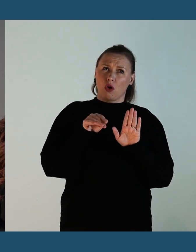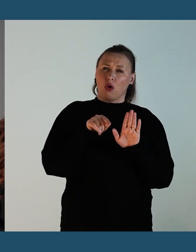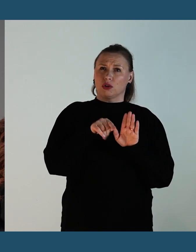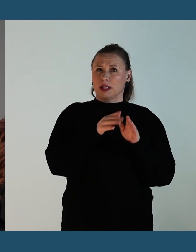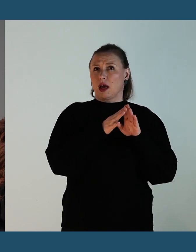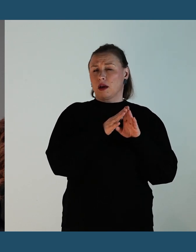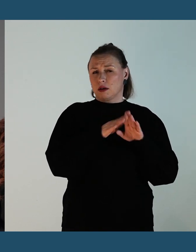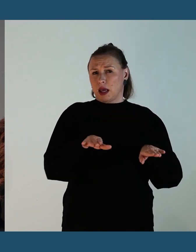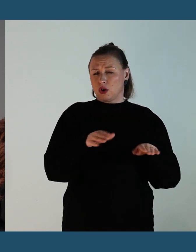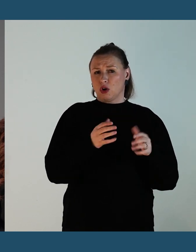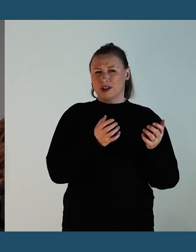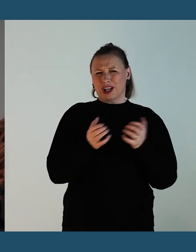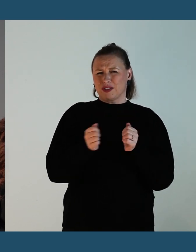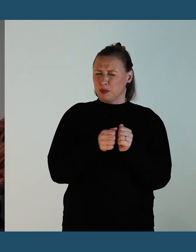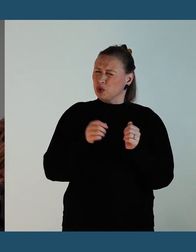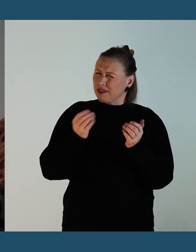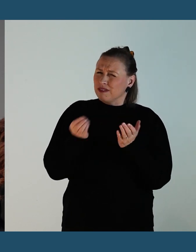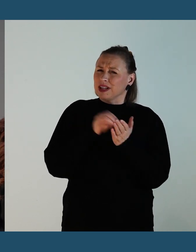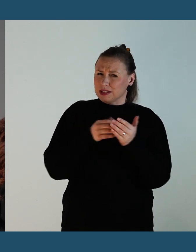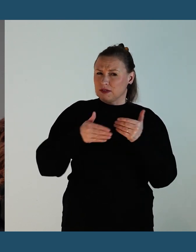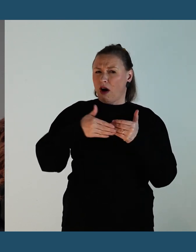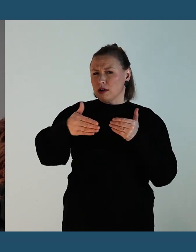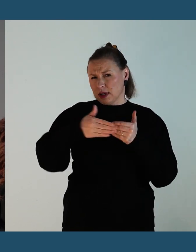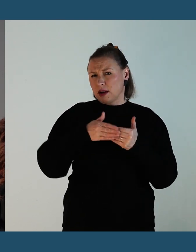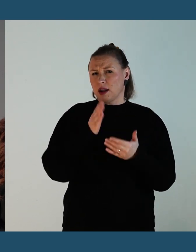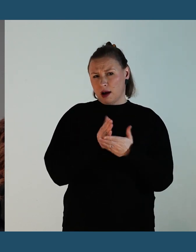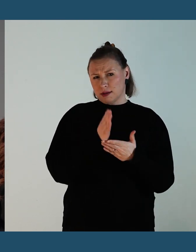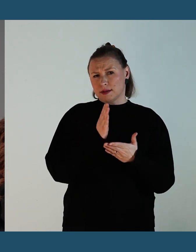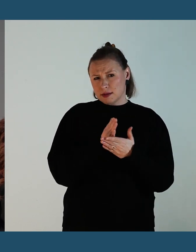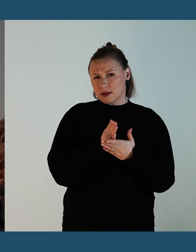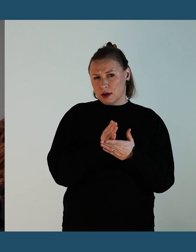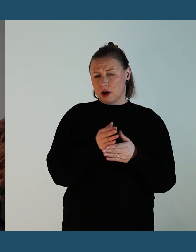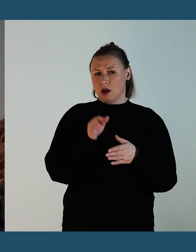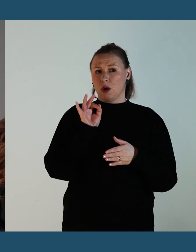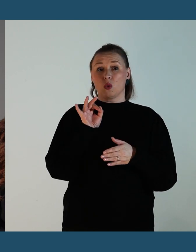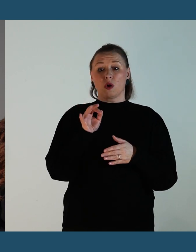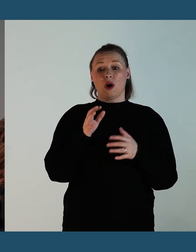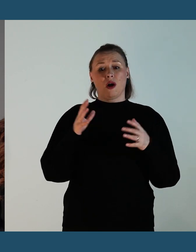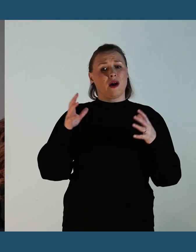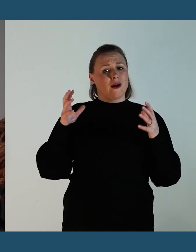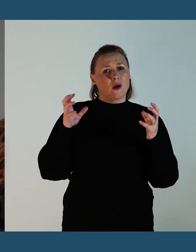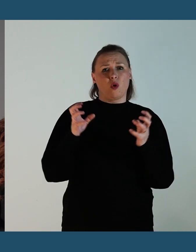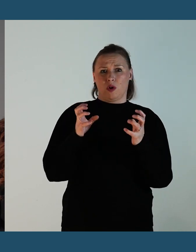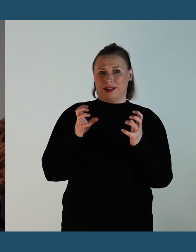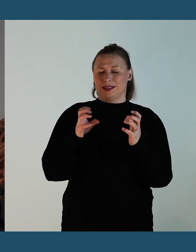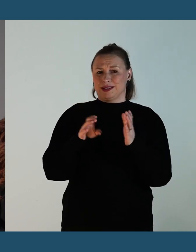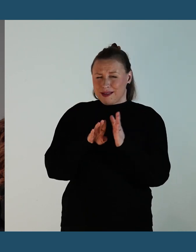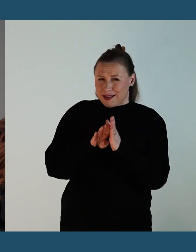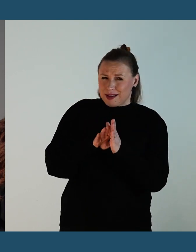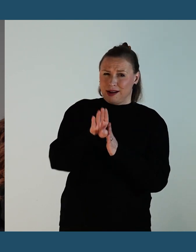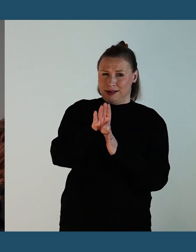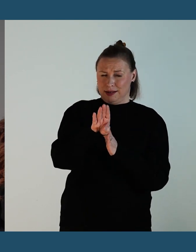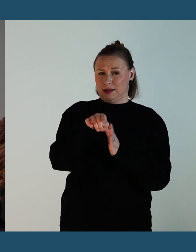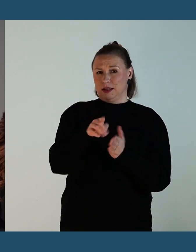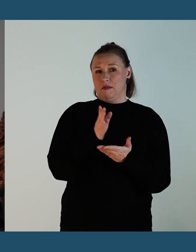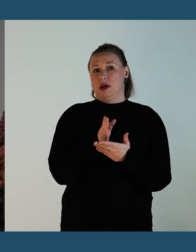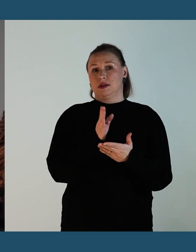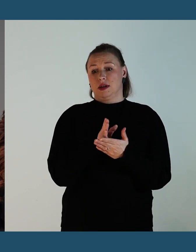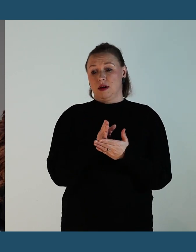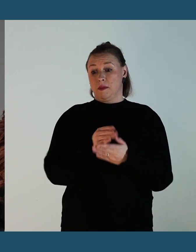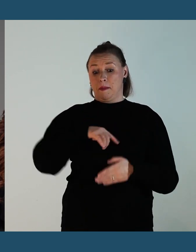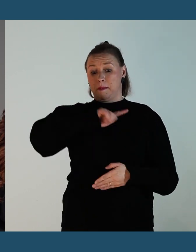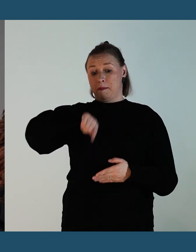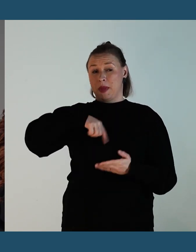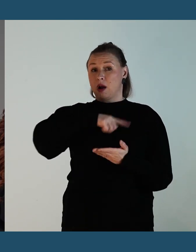niin kuin asennekysymys, että miten sitä sitten niin kuin tosiasiallisesti edistetään, että me tiedetään